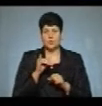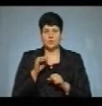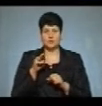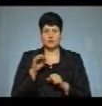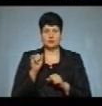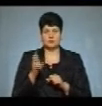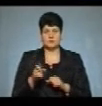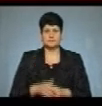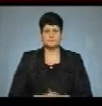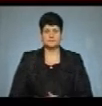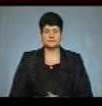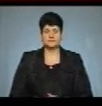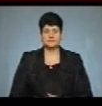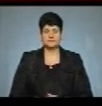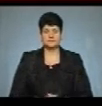YouTube-каналі.